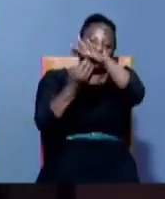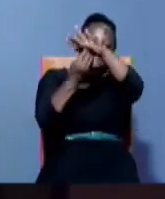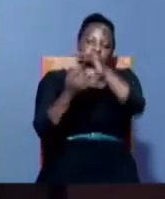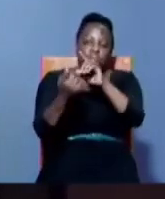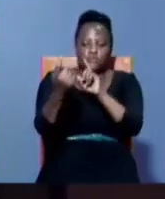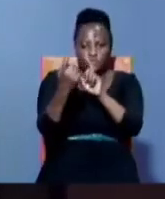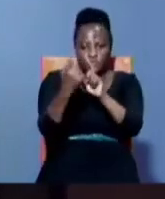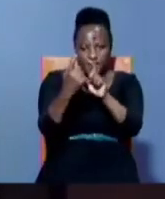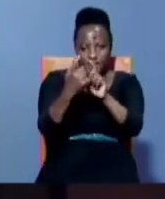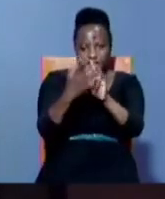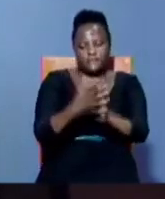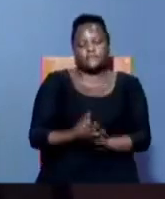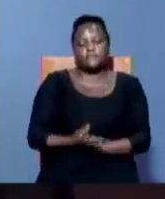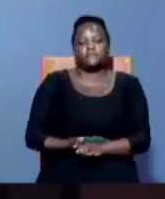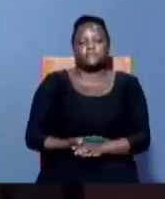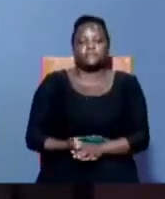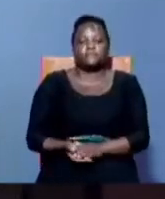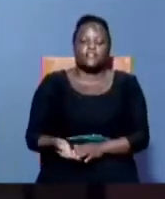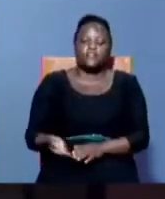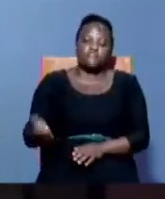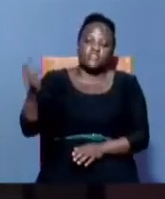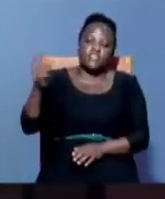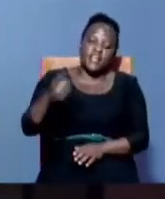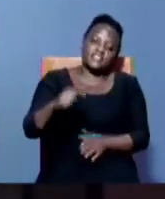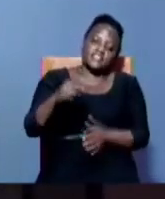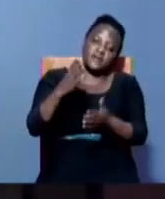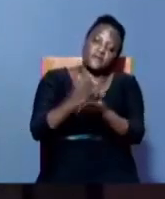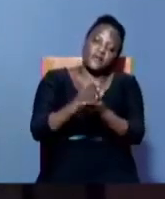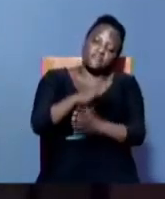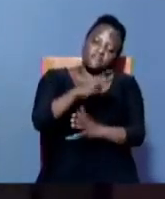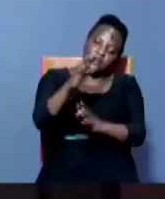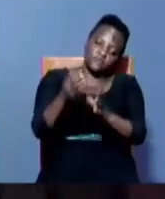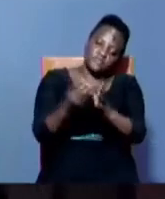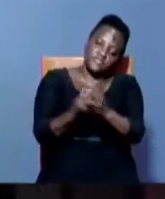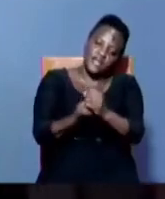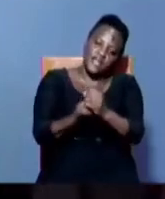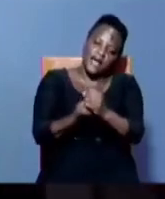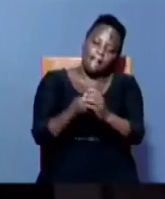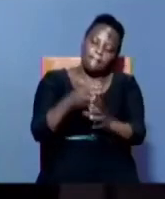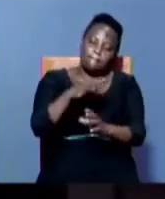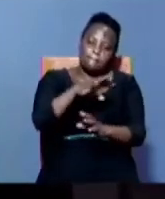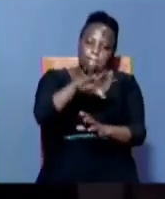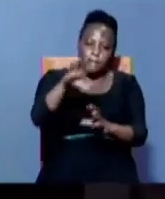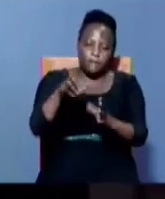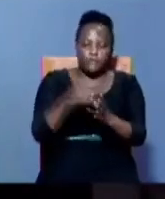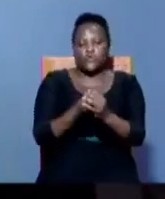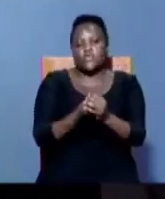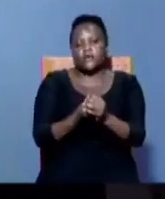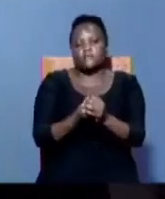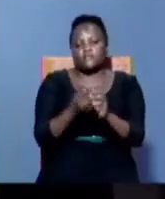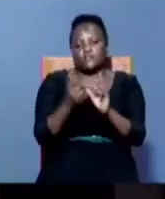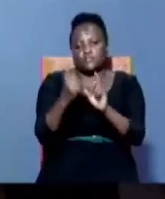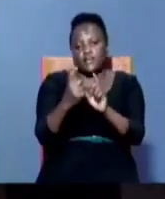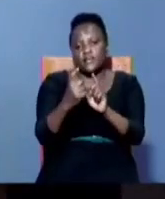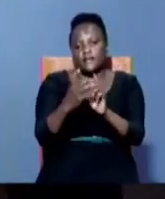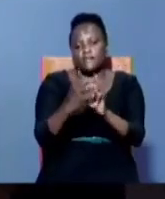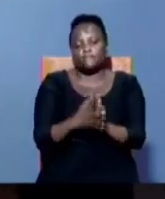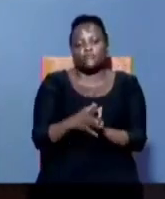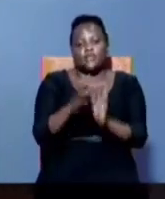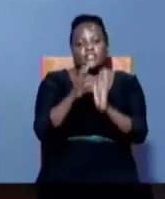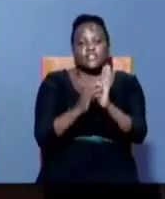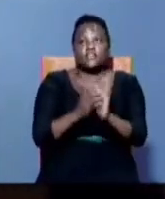inaleta hukumu ya Bwana, inaleta kweli, vinakutana pamoja. Yani ni pale ambako unaona sheria ya Mungu